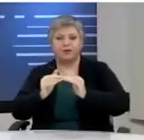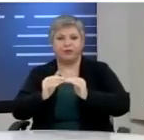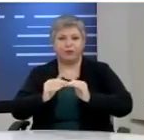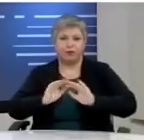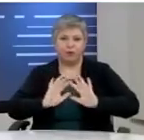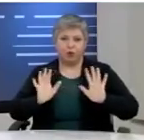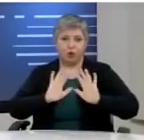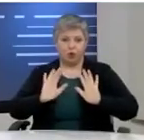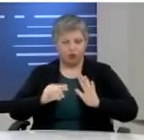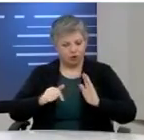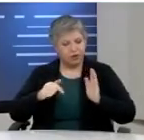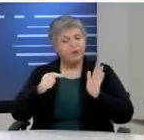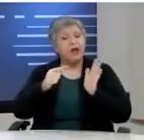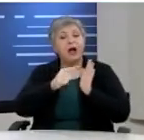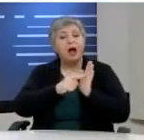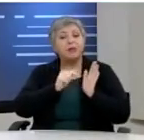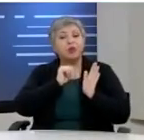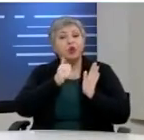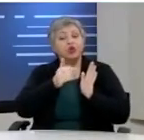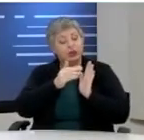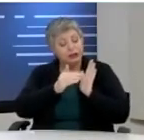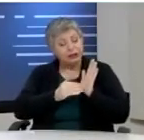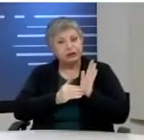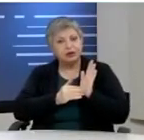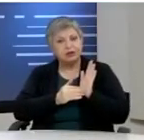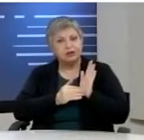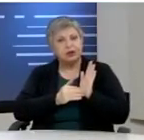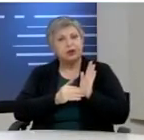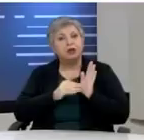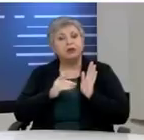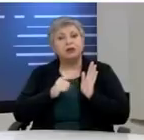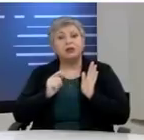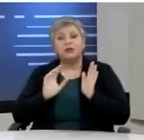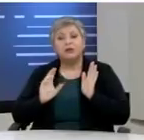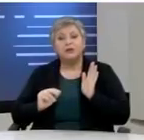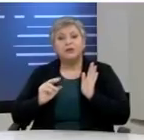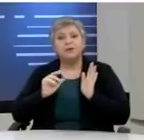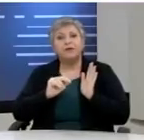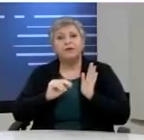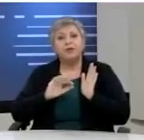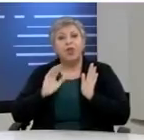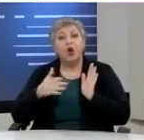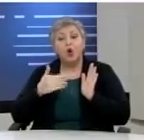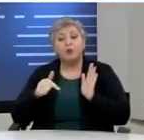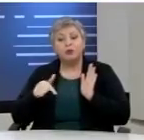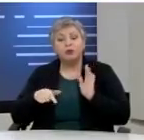Ευθυγραμμίζουν μάλιστα το σύνταγμά τους με ό,τι λέει το ελληνικό σύνταγμα στις σχετικές του διατάξεις περί